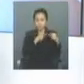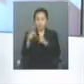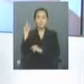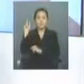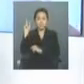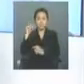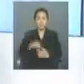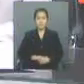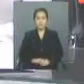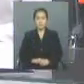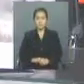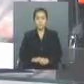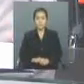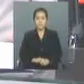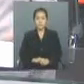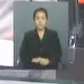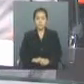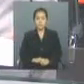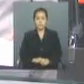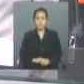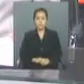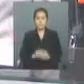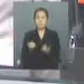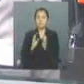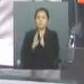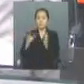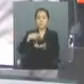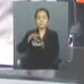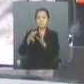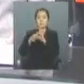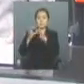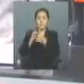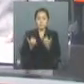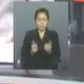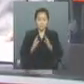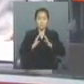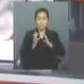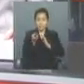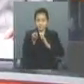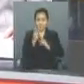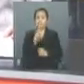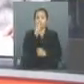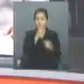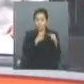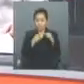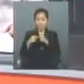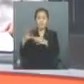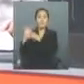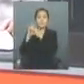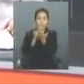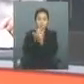ณสิริมาค่ะ ขอบคุณคุณพรชนกค่ะ ช่วงนี้พักกันสักครู่นะคะช่วงหน้าติดตามข่าวศิลปะวัฒนธรรม